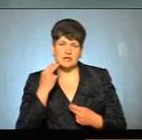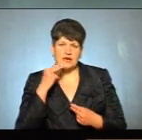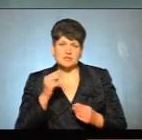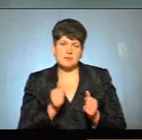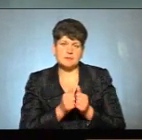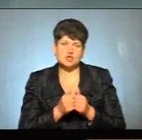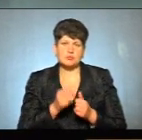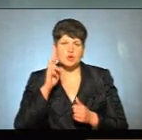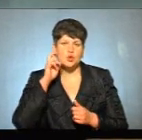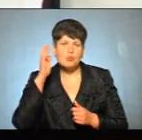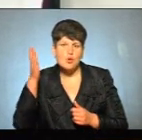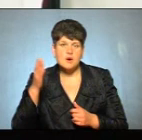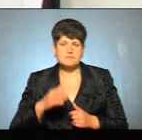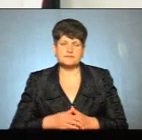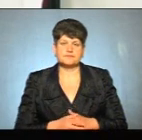Бога.